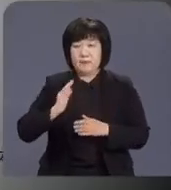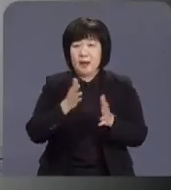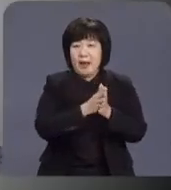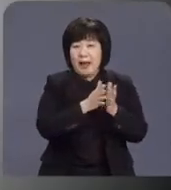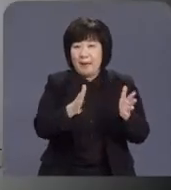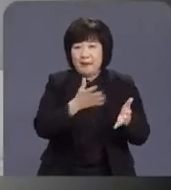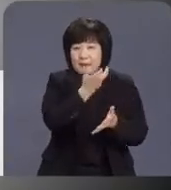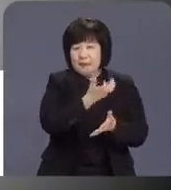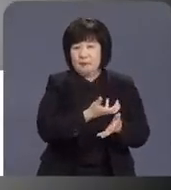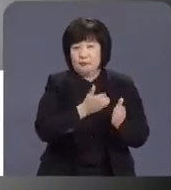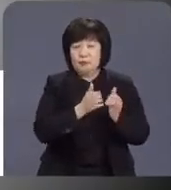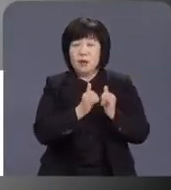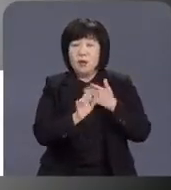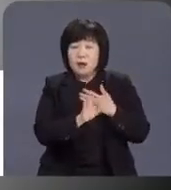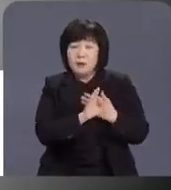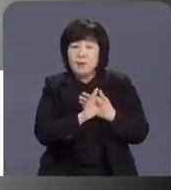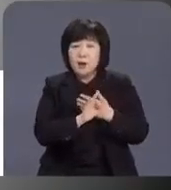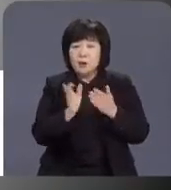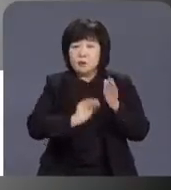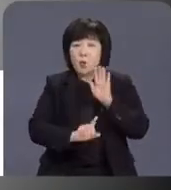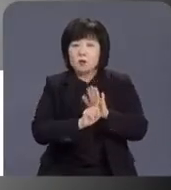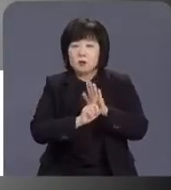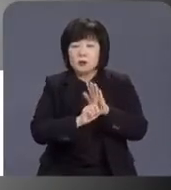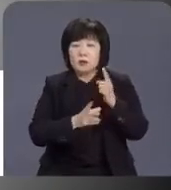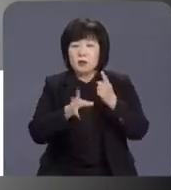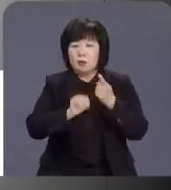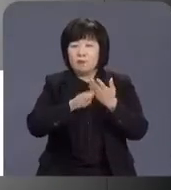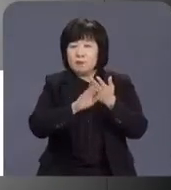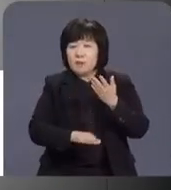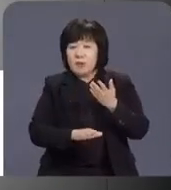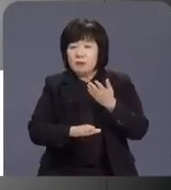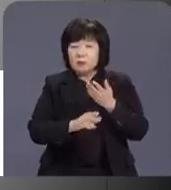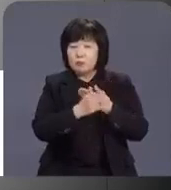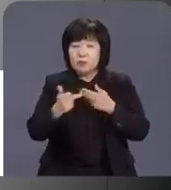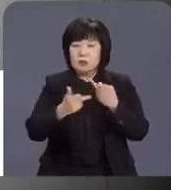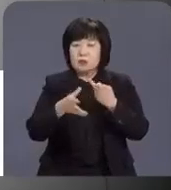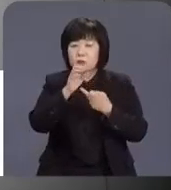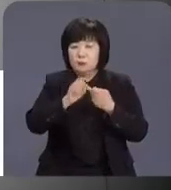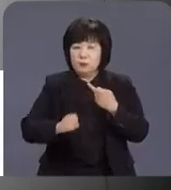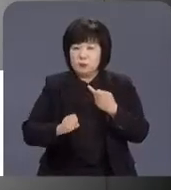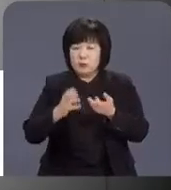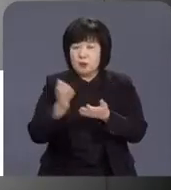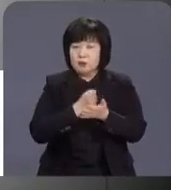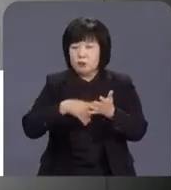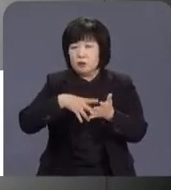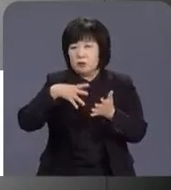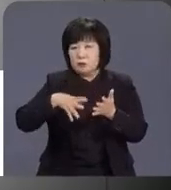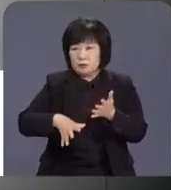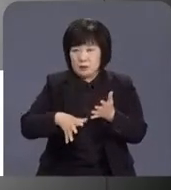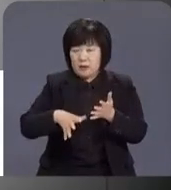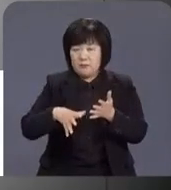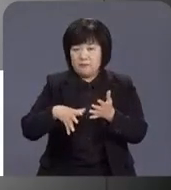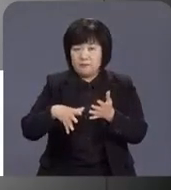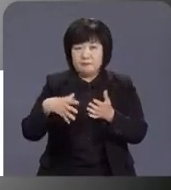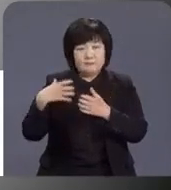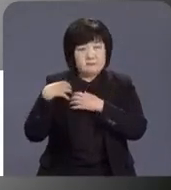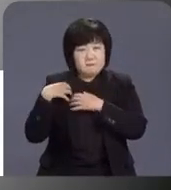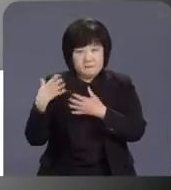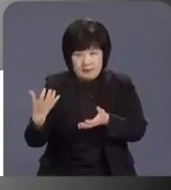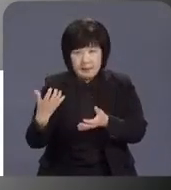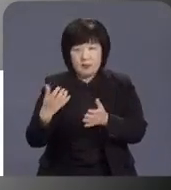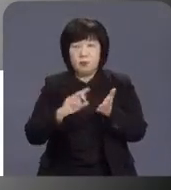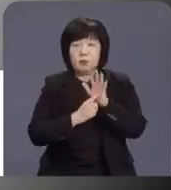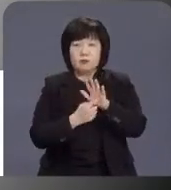아파트에 투자하면 공시가격 1억 원 미만으로 최대 12%인 취득세 중과를 피할 수 있다는 광고가